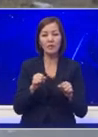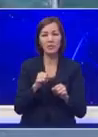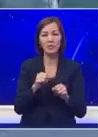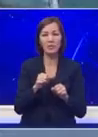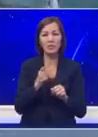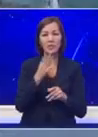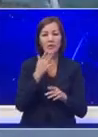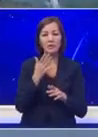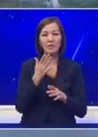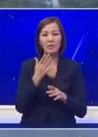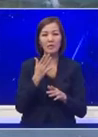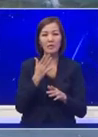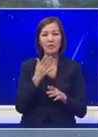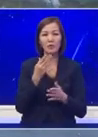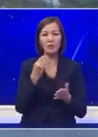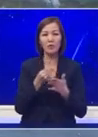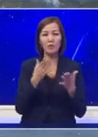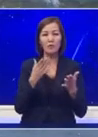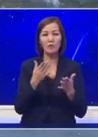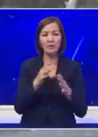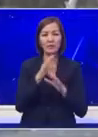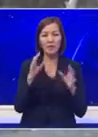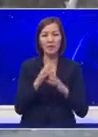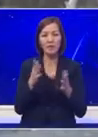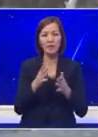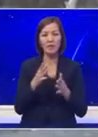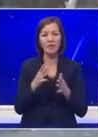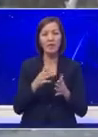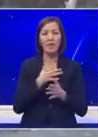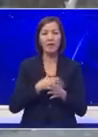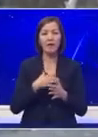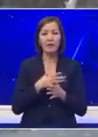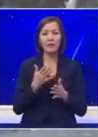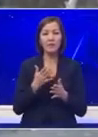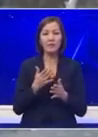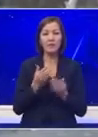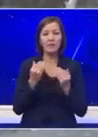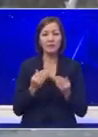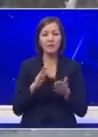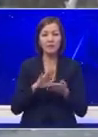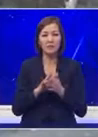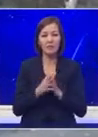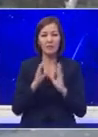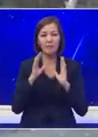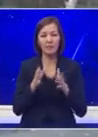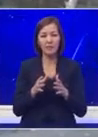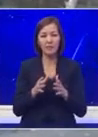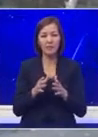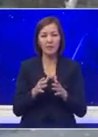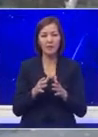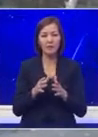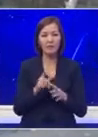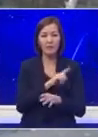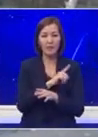национальную идентичность сохранение наших ценностей и традиций имеет особую важность на фоне происходящих событий в мире мы должны стать